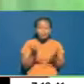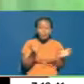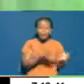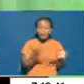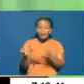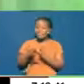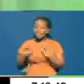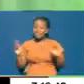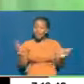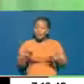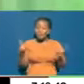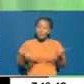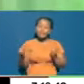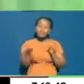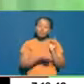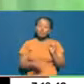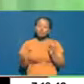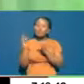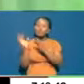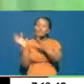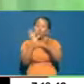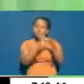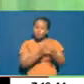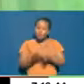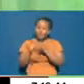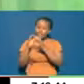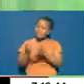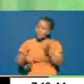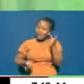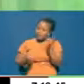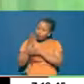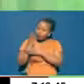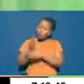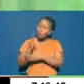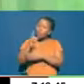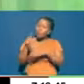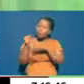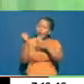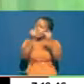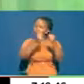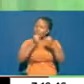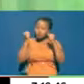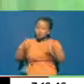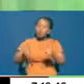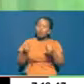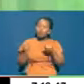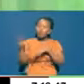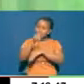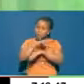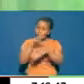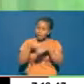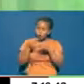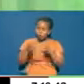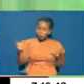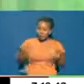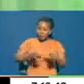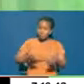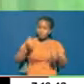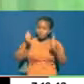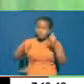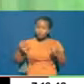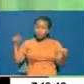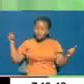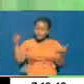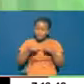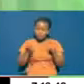unite, form one strong national party that will unite all